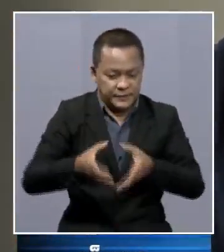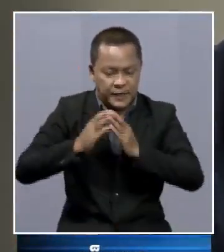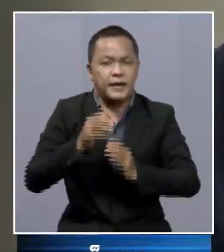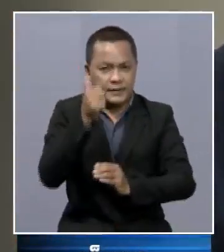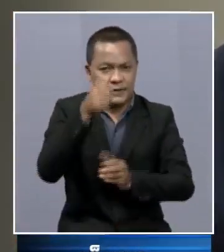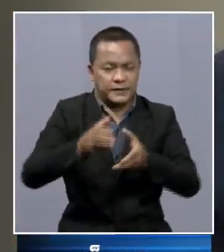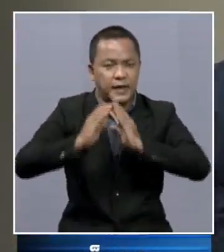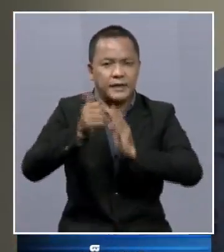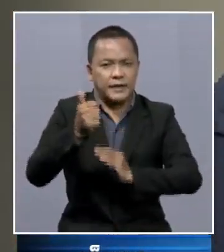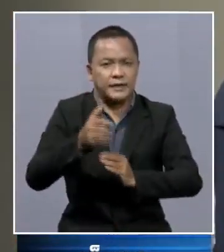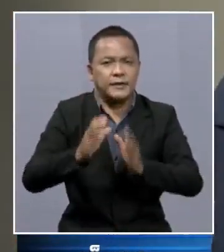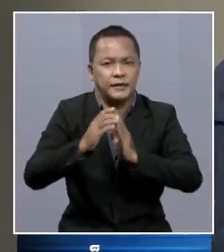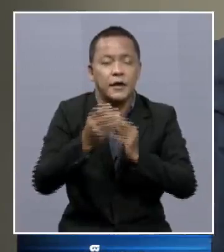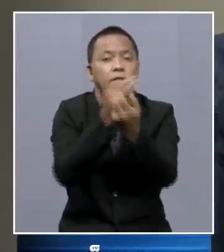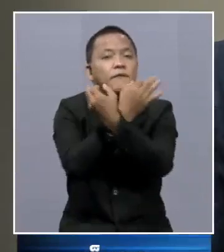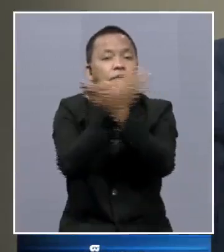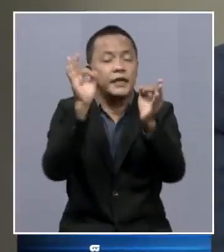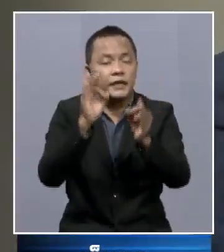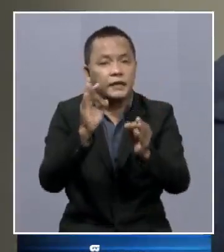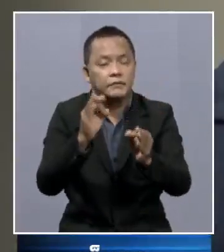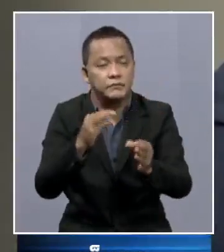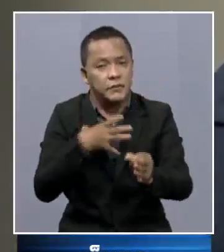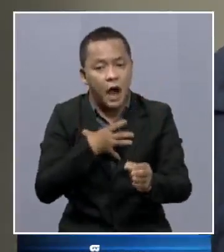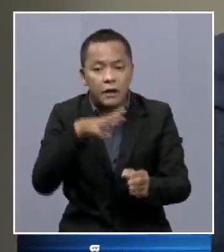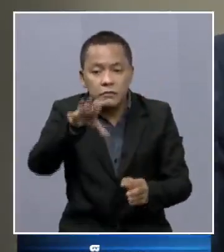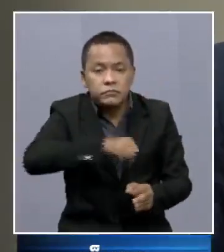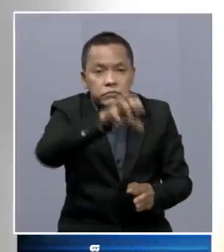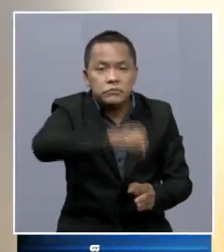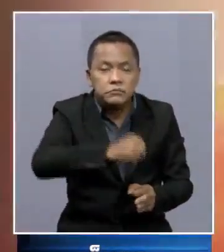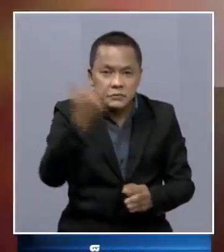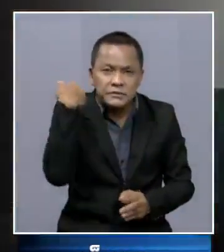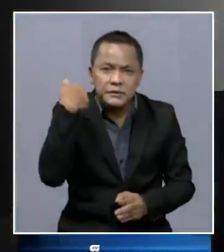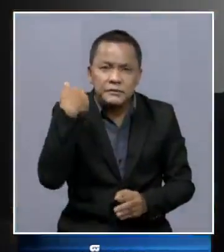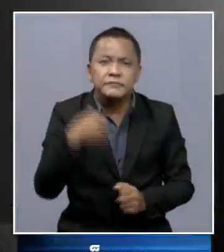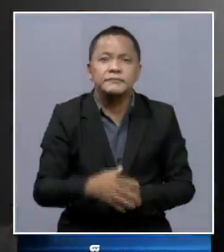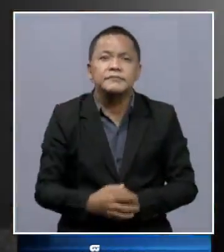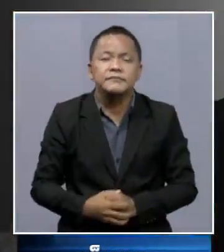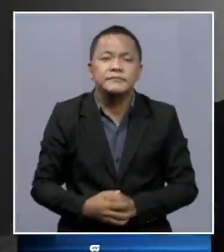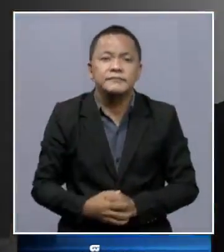จจะพอได้แต่อิสระหลัง เอาอะไรไปดึงดูดเขาถ